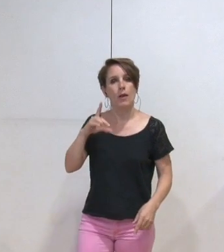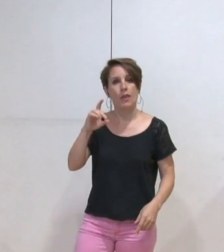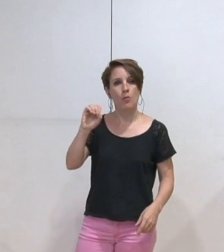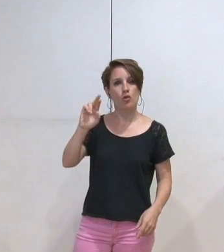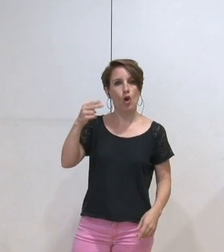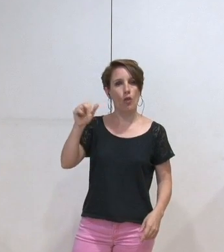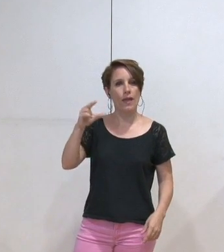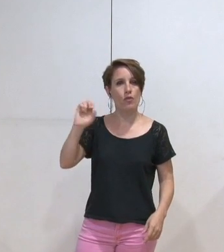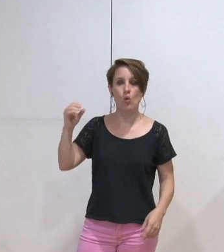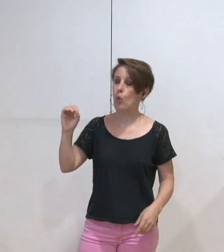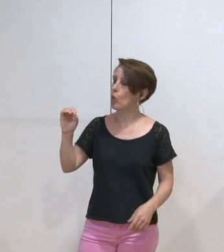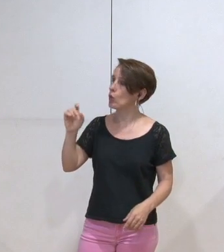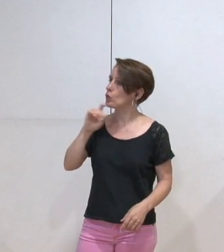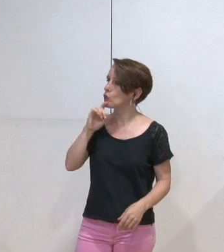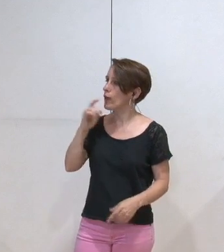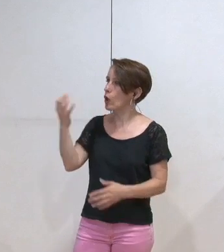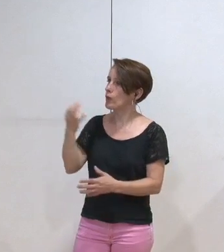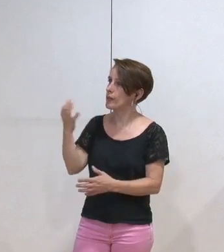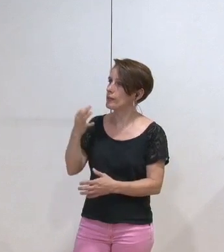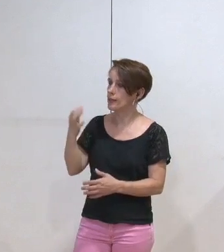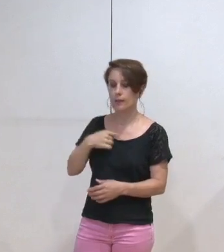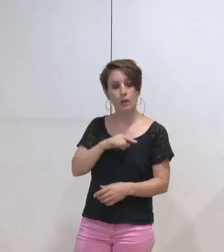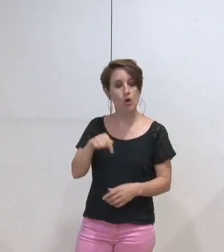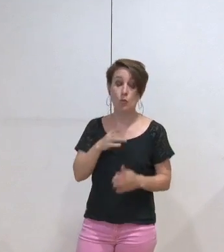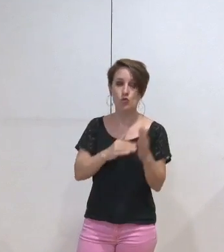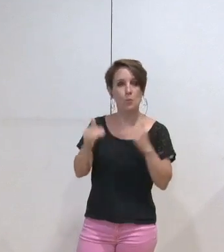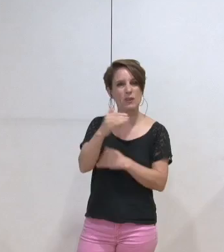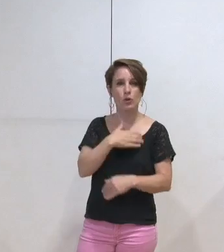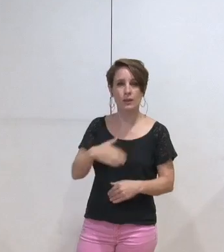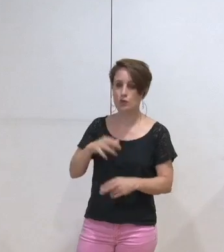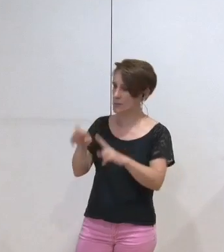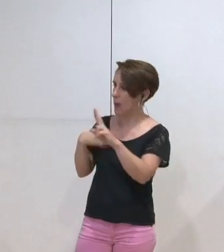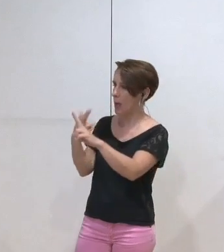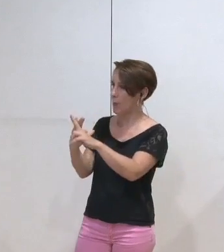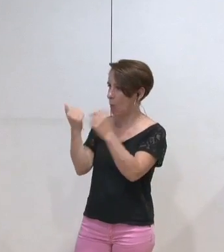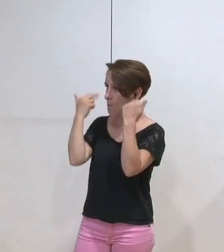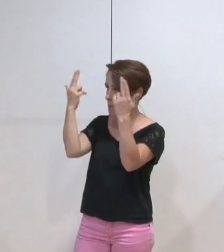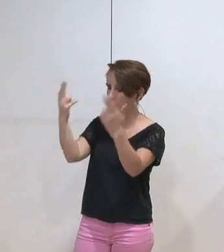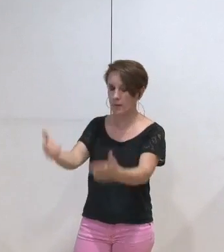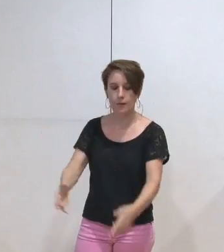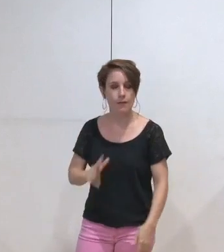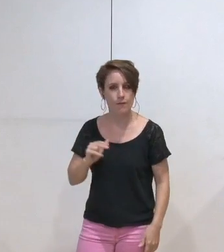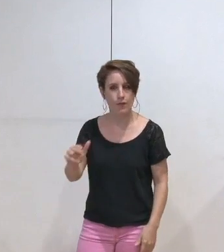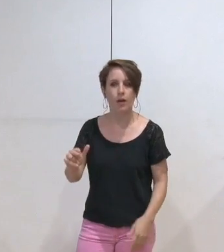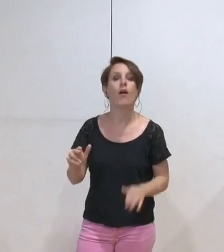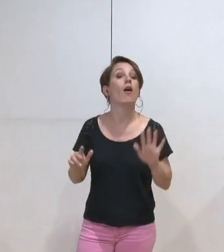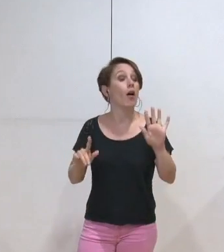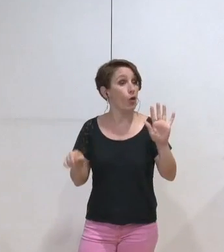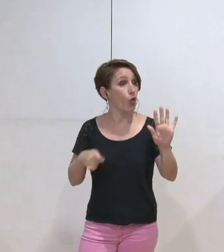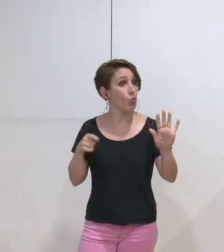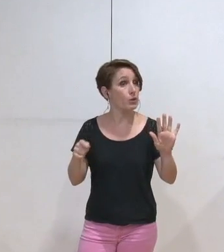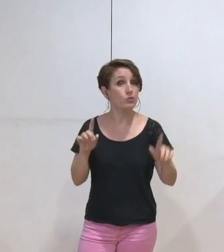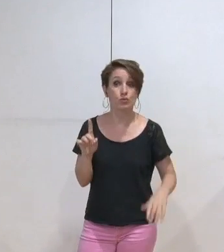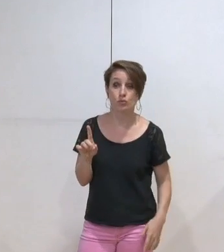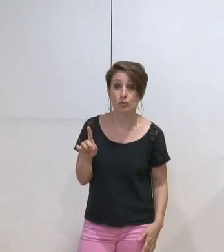municipale au nom de laquelle je vais donc m'exprimer au-delà de ça je peux préciser quand même que je m'associe complètement au